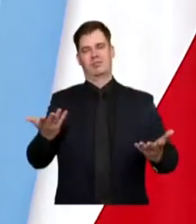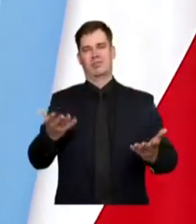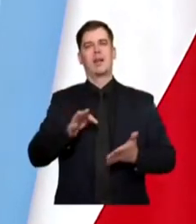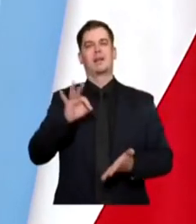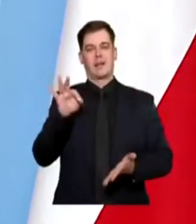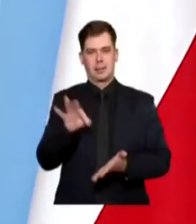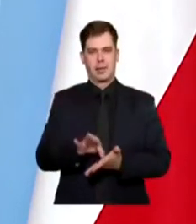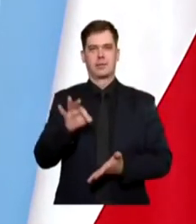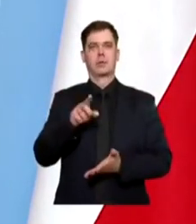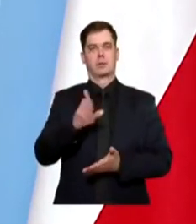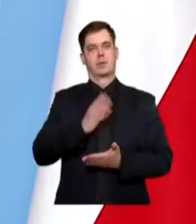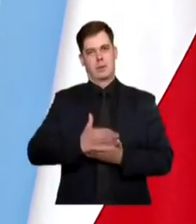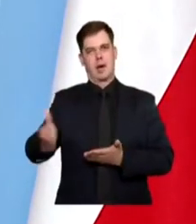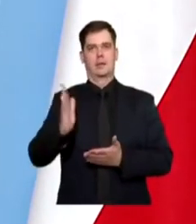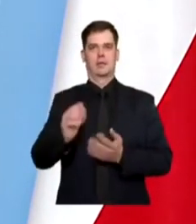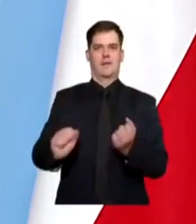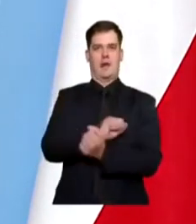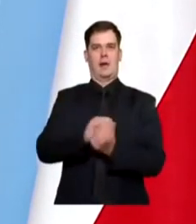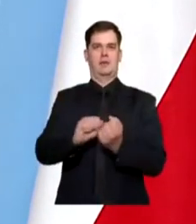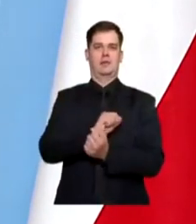pewno będziemy borykać się z